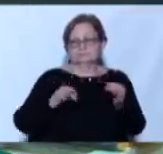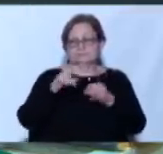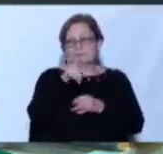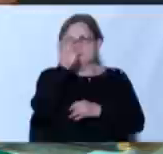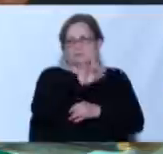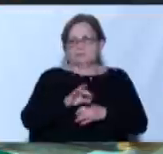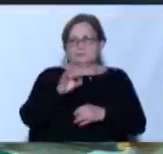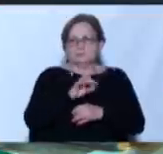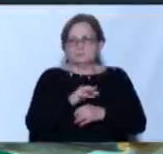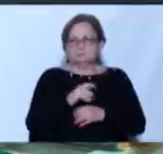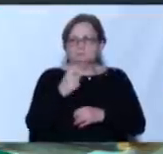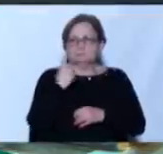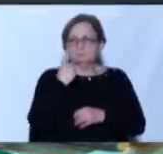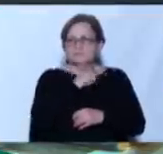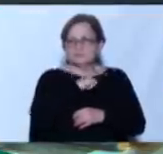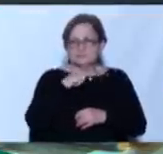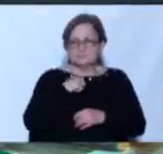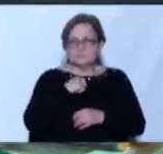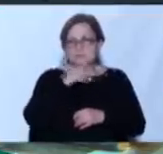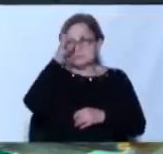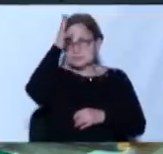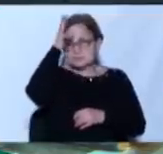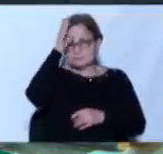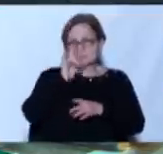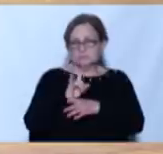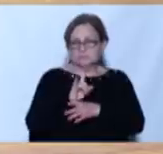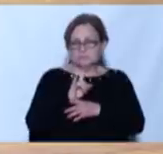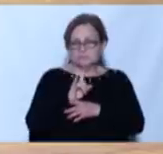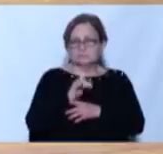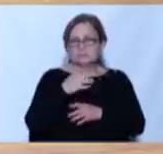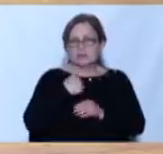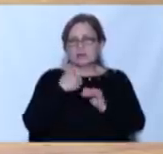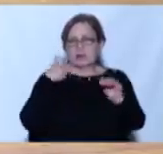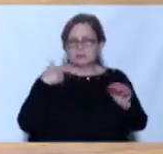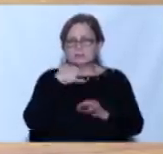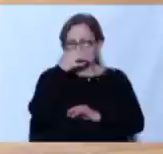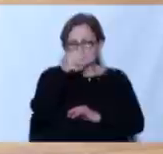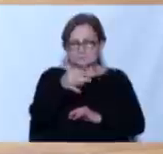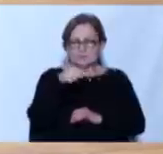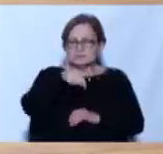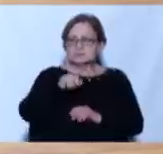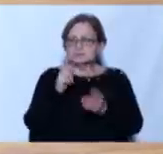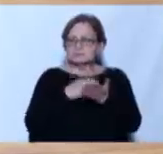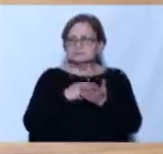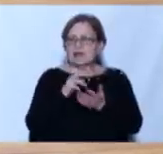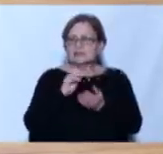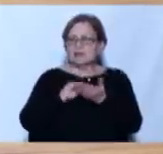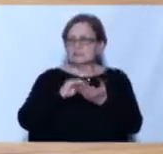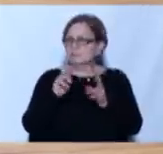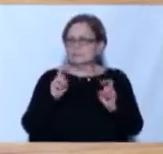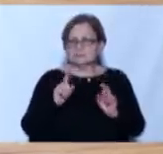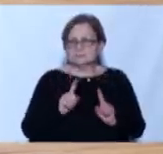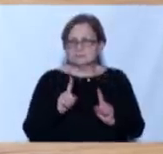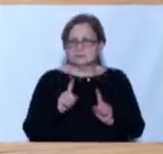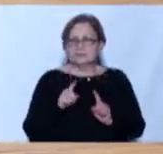შესახებ. ხოლო თვითონ სიბრძნე, სიცრუისაზე ჩვენ ცოტა მოგვიანებით დავბრუნდით, მანამდე გეტყვით, რა არის ეს თვითონ ეს ნაწარმოები. ტრადიციულად